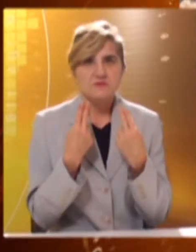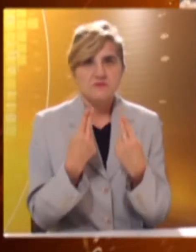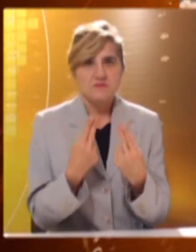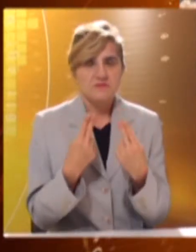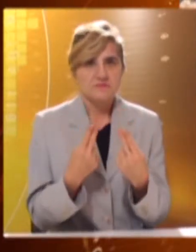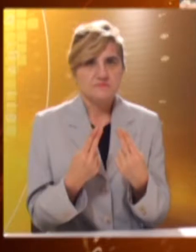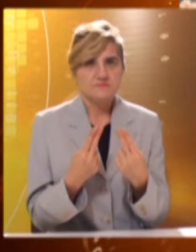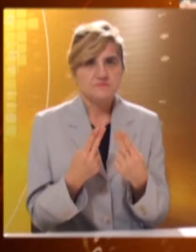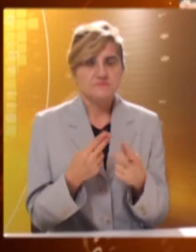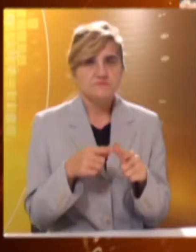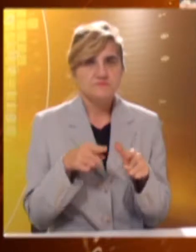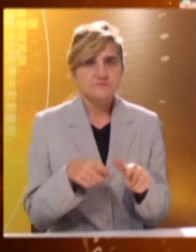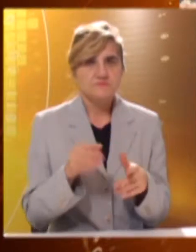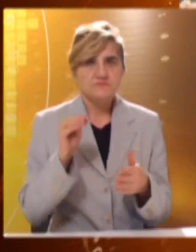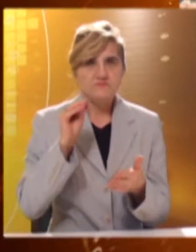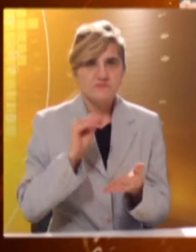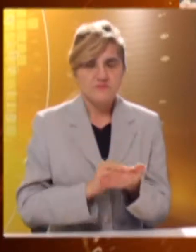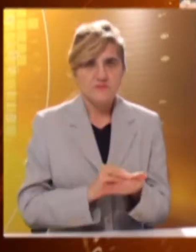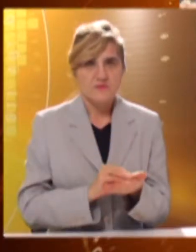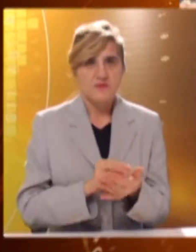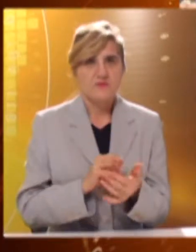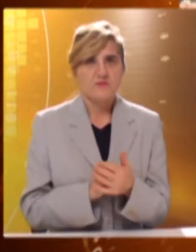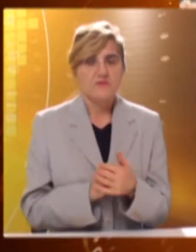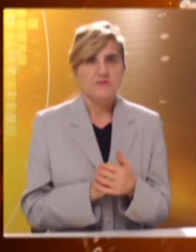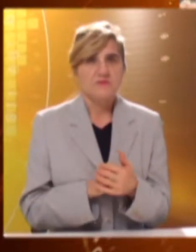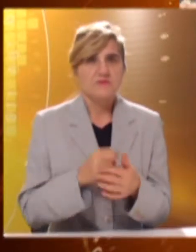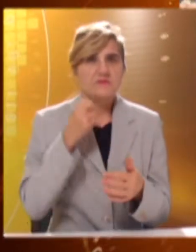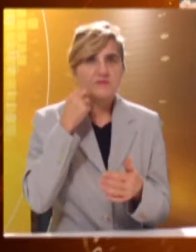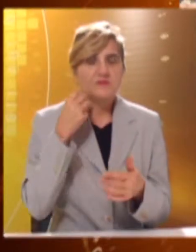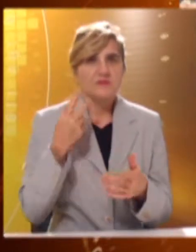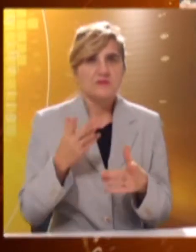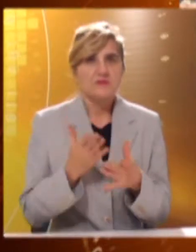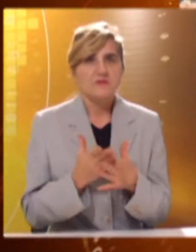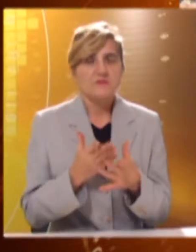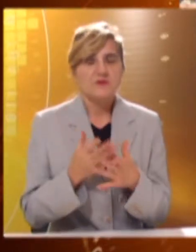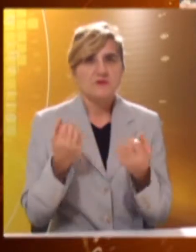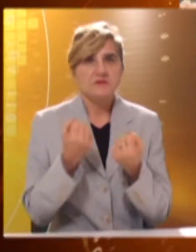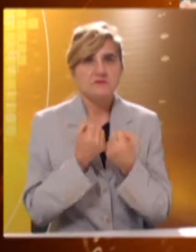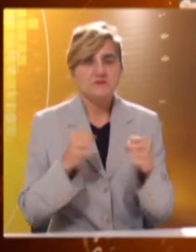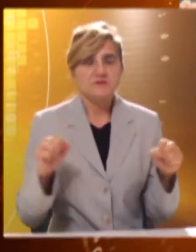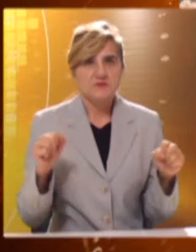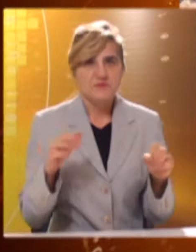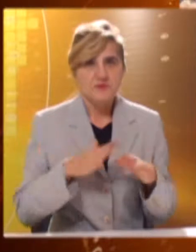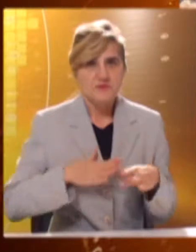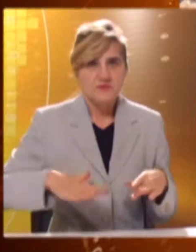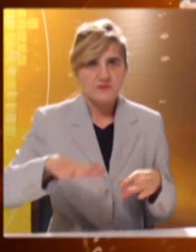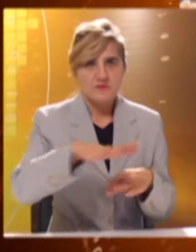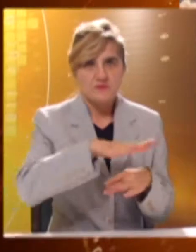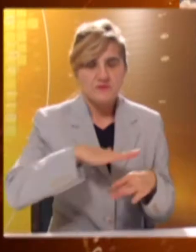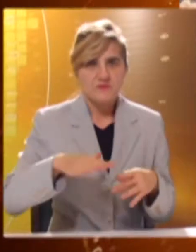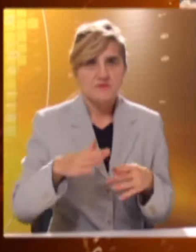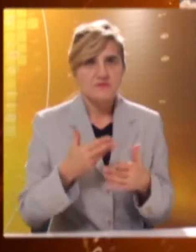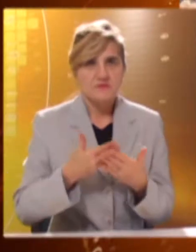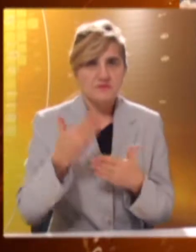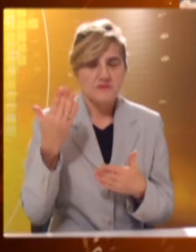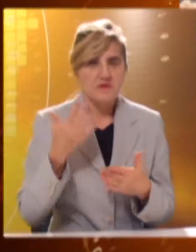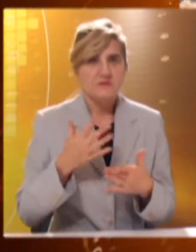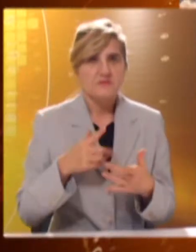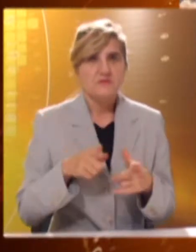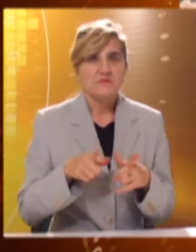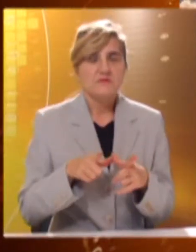a to je sigurno jedan od glavnih datuma, je upravo 13. novembar, kada je ušla srpska vojska i oslobodila ove krajeve, gde su